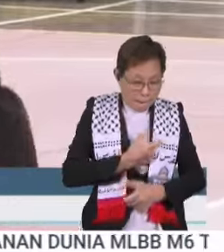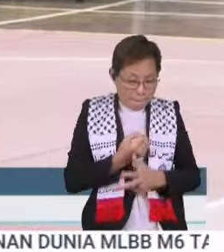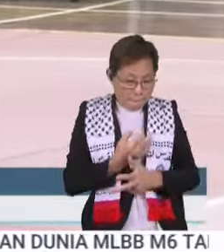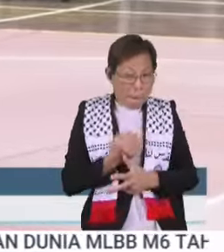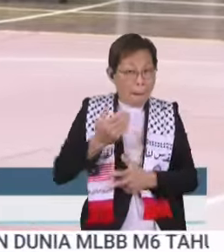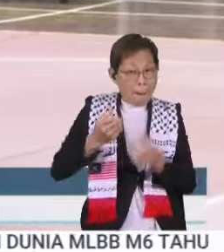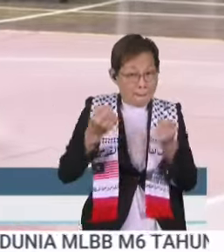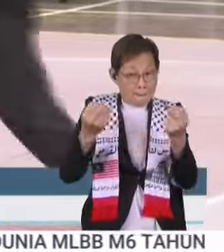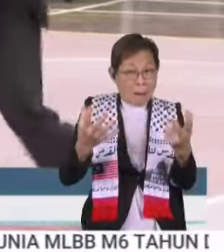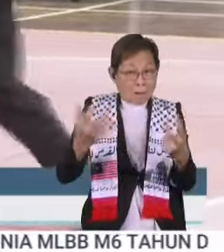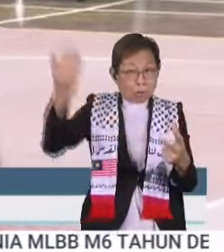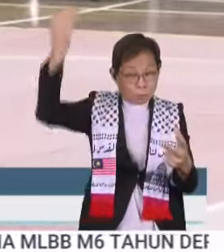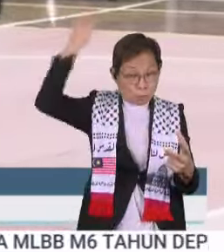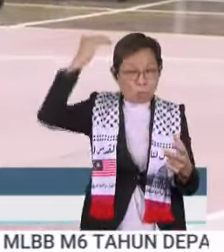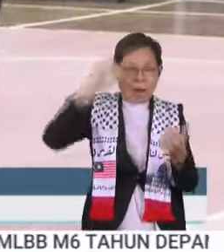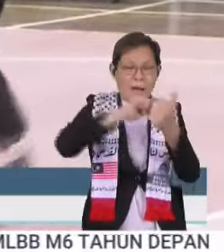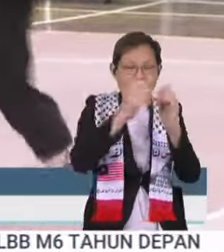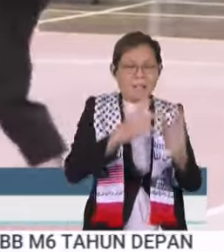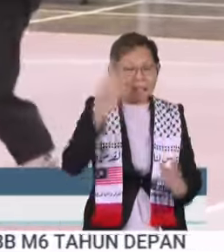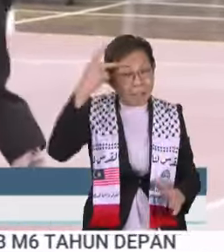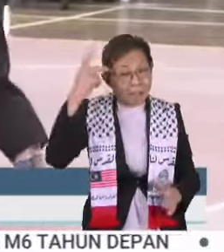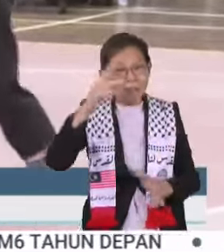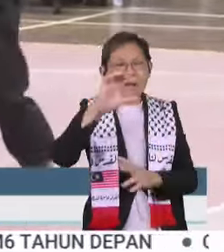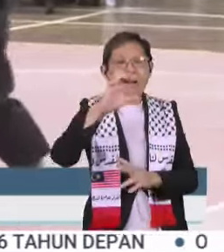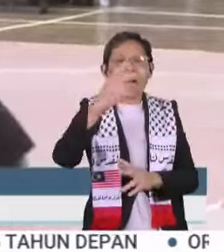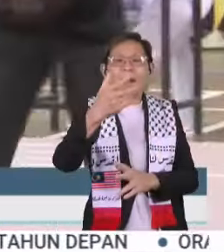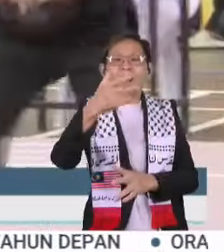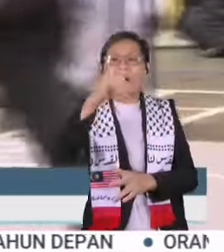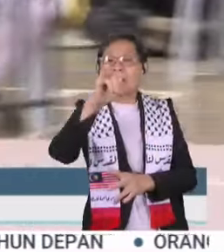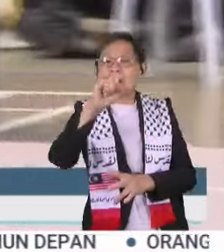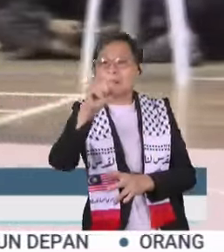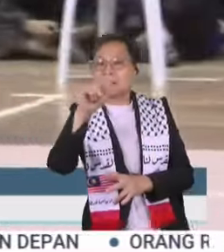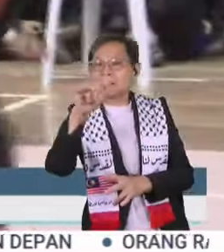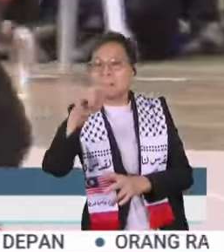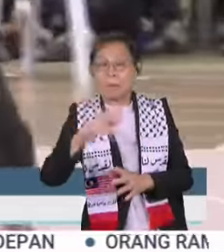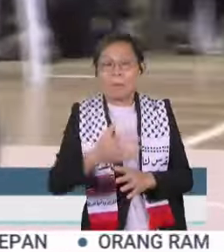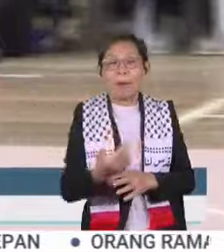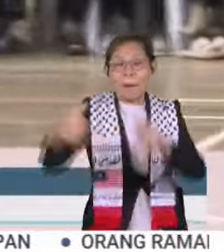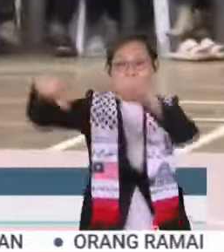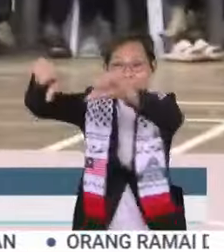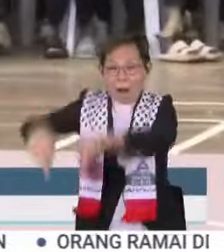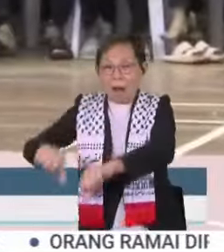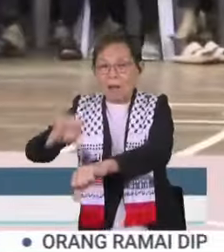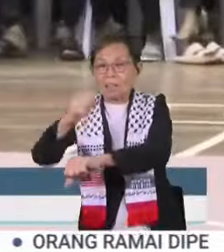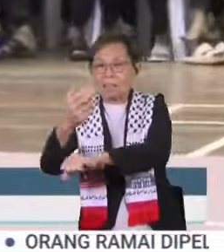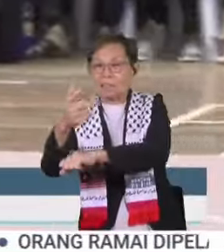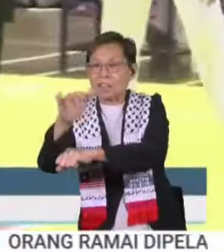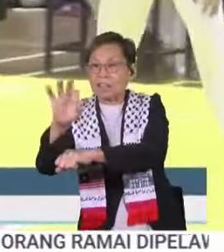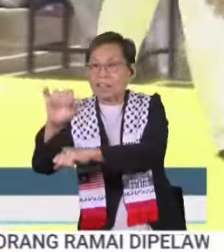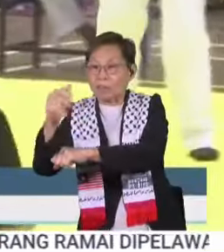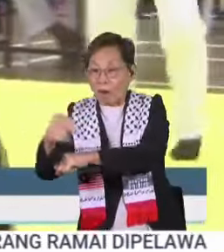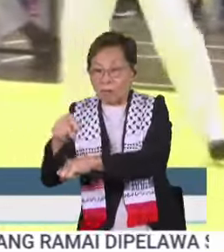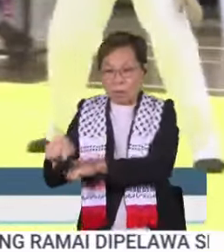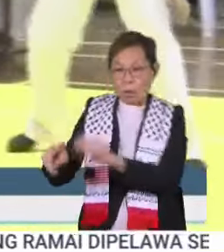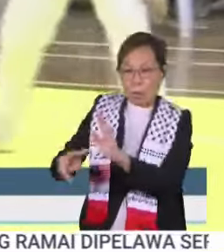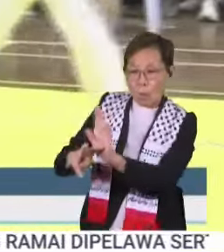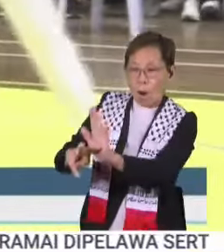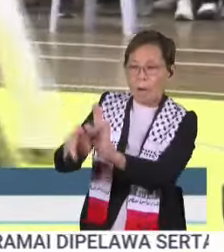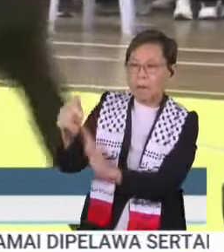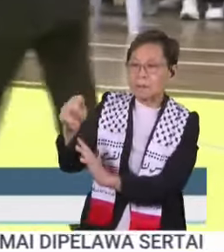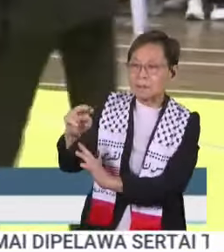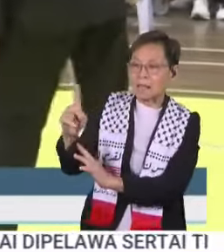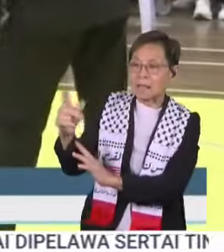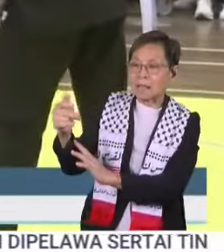banyaklah sementara itu atlet keningau Kristin kalasius berjaya menewaskan Sharifah Nur Auni Abdul yang mewakili